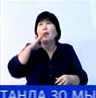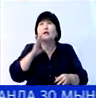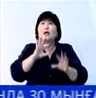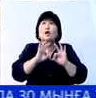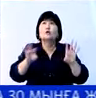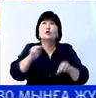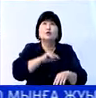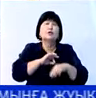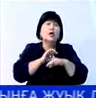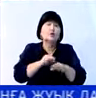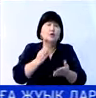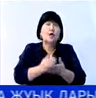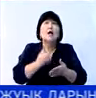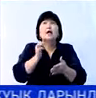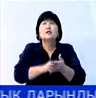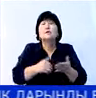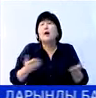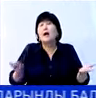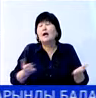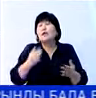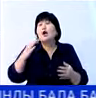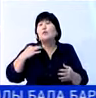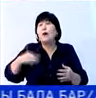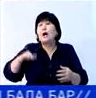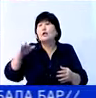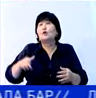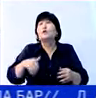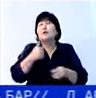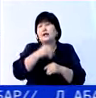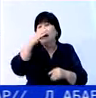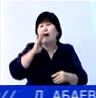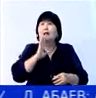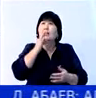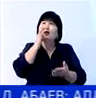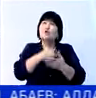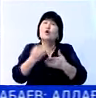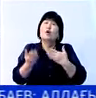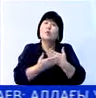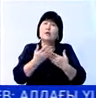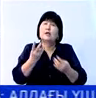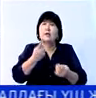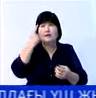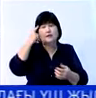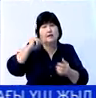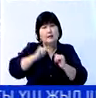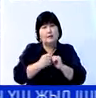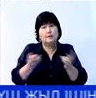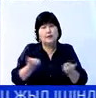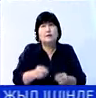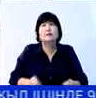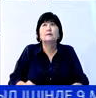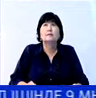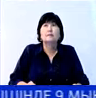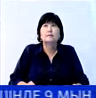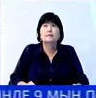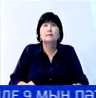түсіндірме жұмыстары жүргізілуде. Себебі қай кезде де бала үшін ең алдымен ата-ана жауапты екенін естен шығармағанымыз жөн. Еламан Жаматов,